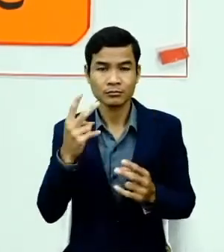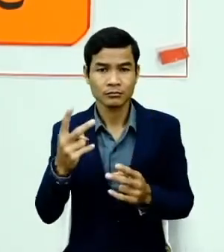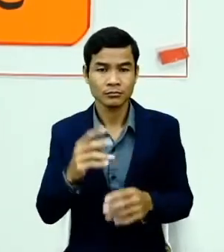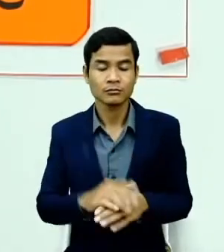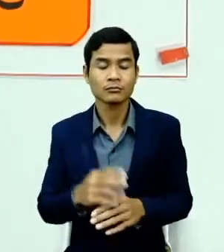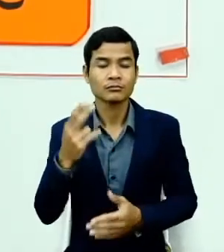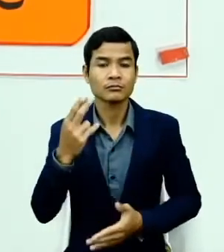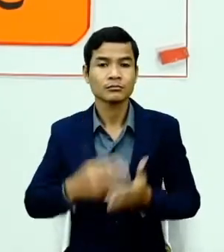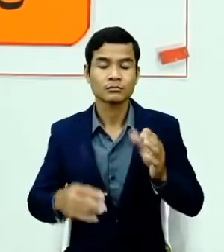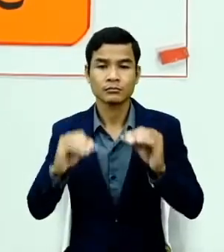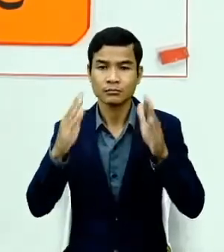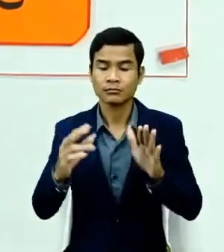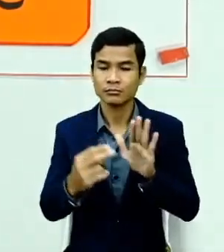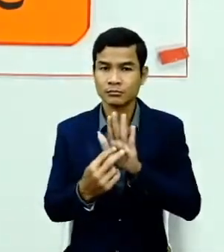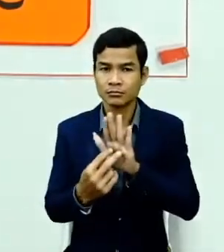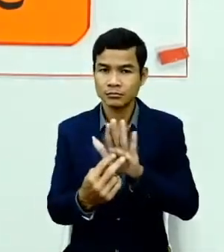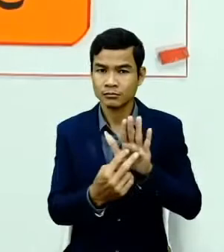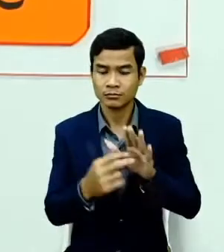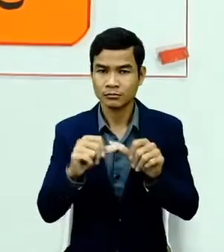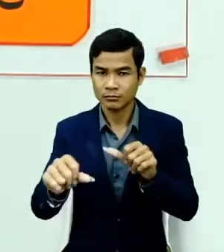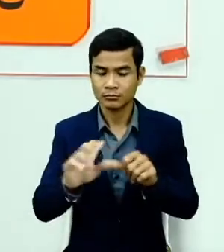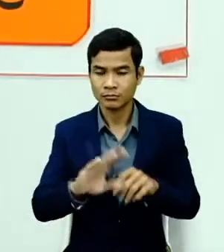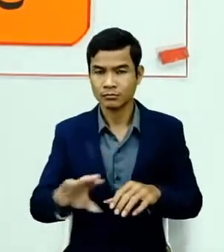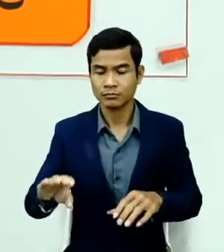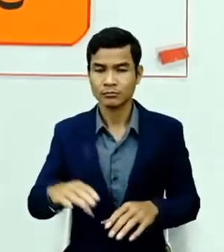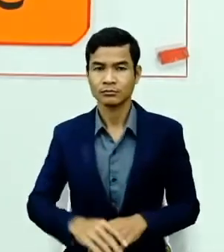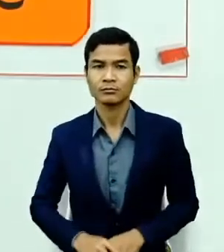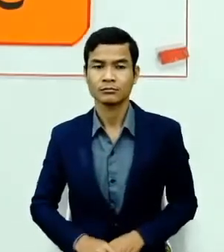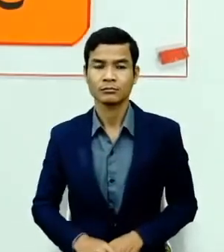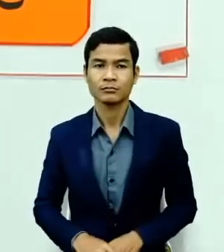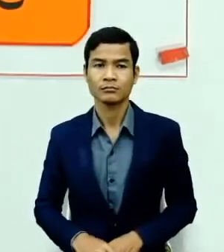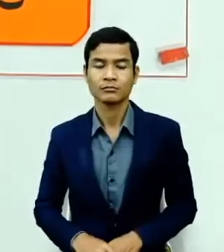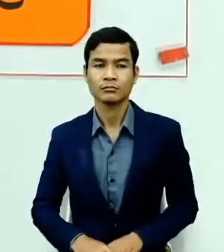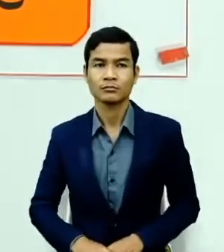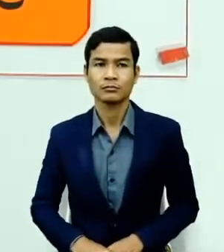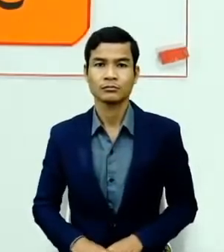អ្វីដែលអ្នកគ្រូនឹងបង្ហាញកូនបន្តិចទៀតនេះ